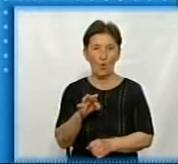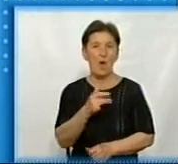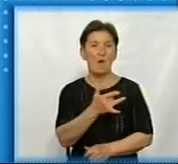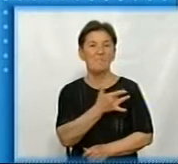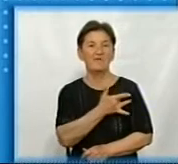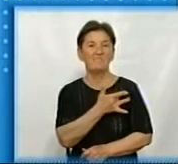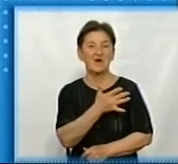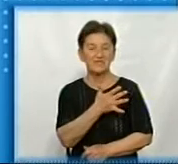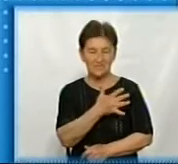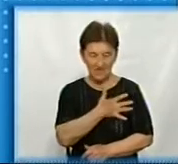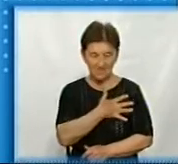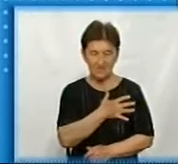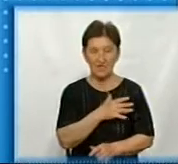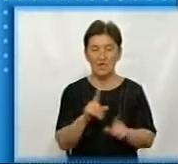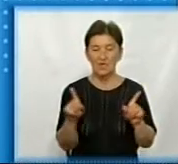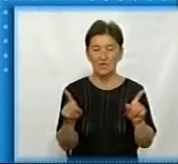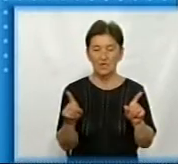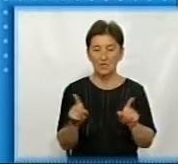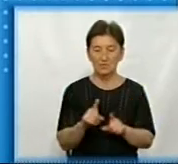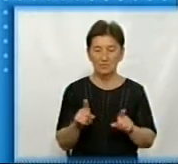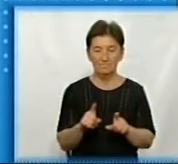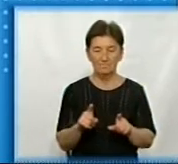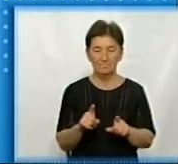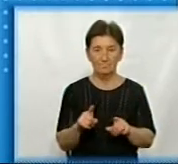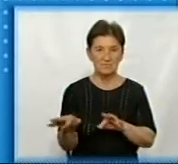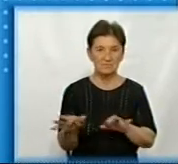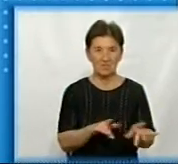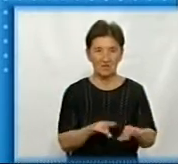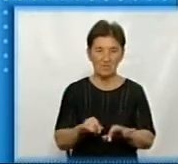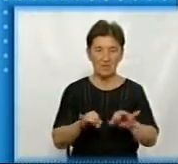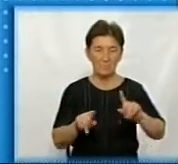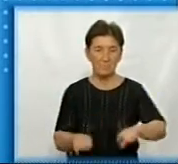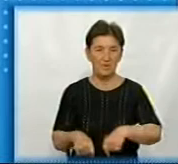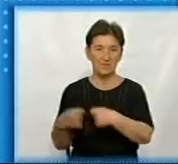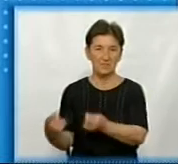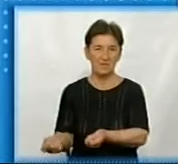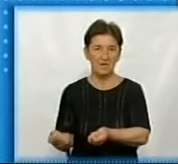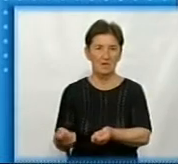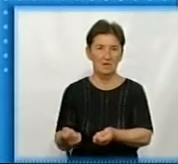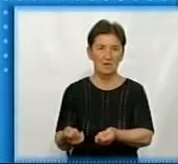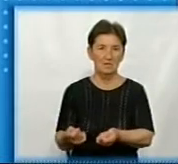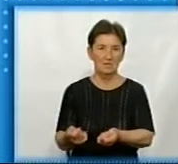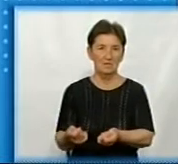відділ приватизації, який займається приватизаційними справами і щодо передачі нерухомого майна